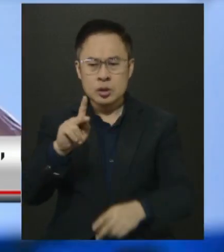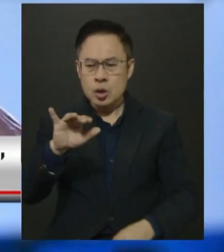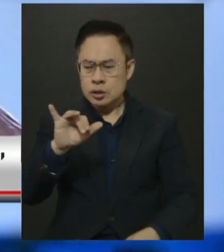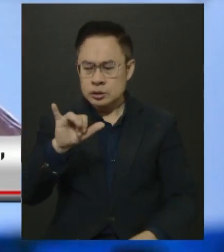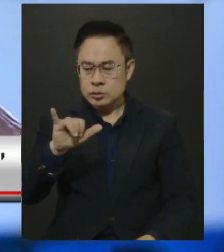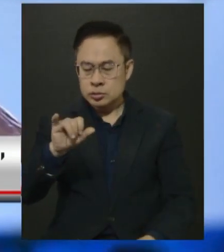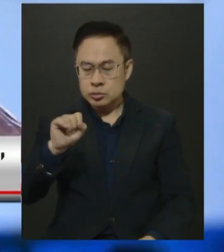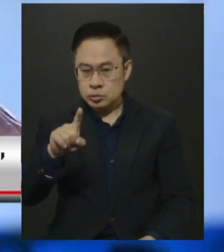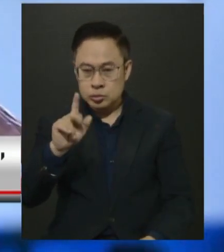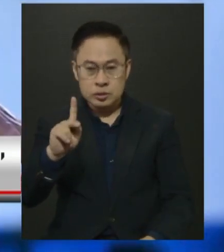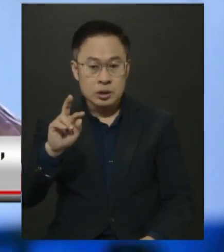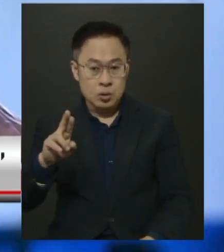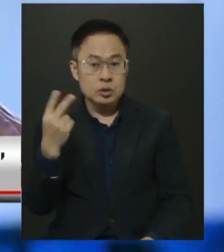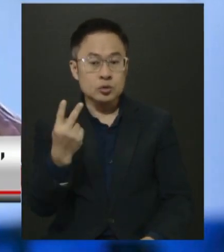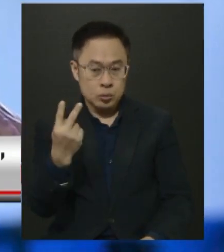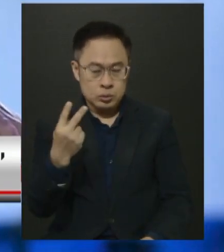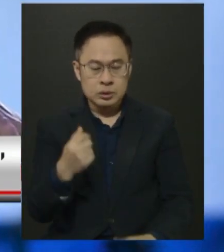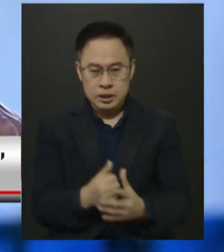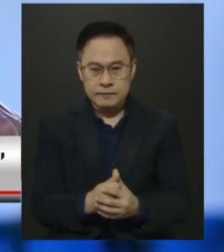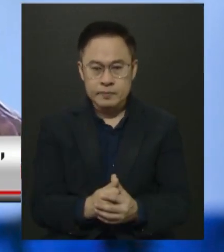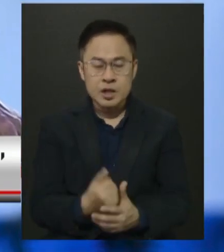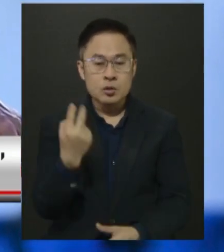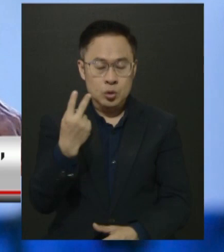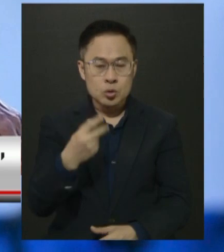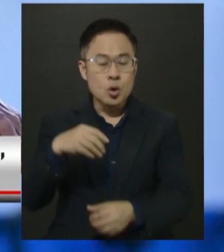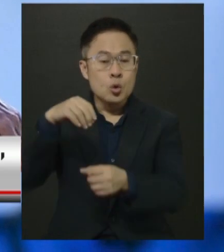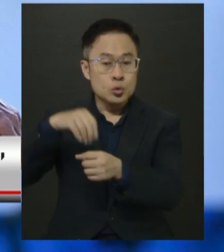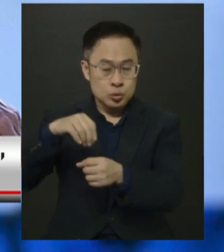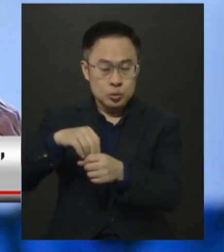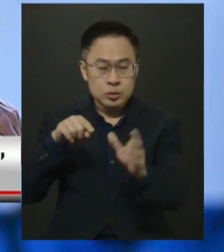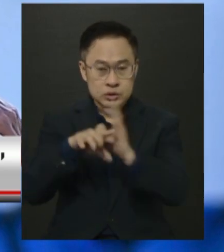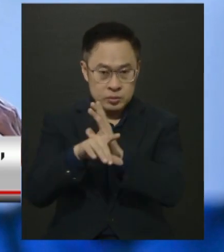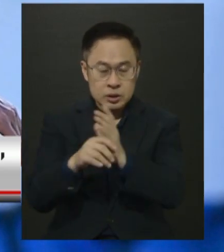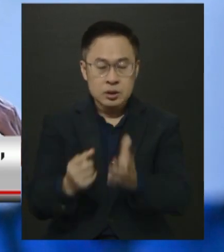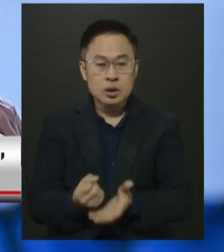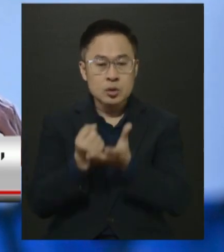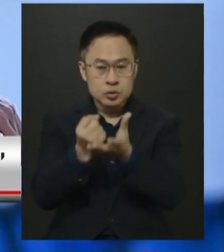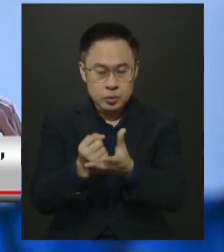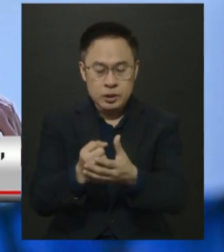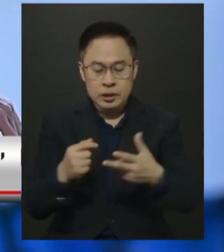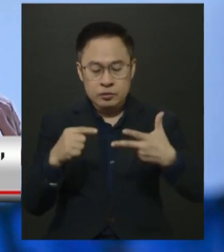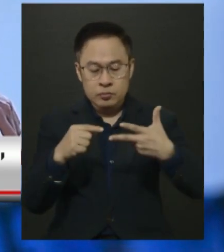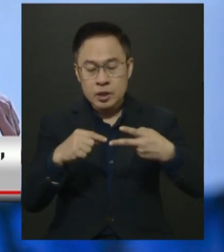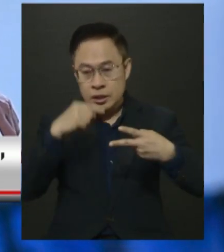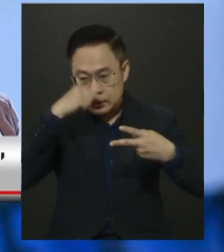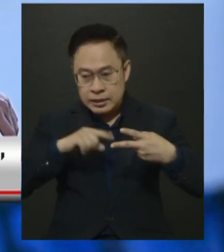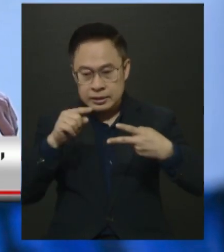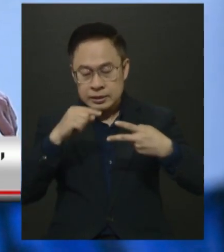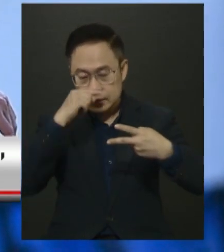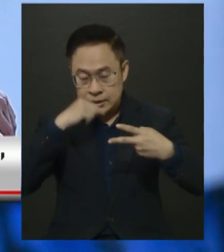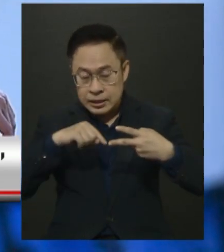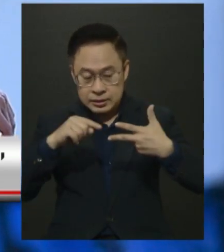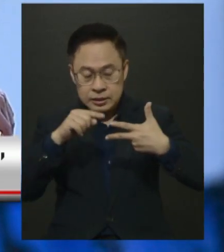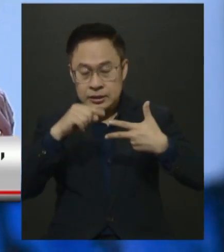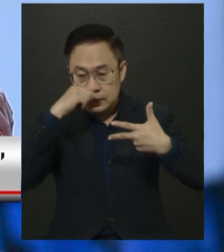ม ก็ถือว่าต้องชื่นชมทางชลบุรีที่คือถ้ามีชานรงค์กับยศกรอยู่ในทีมชลบุรีเพื่อช่วยใหขึ้นชั้นไทยลีก2เนี่ยอันนี้สบายมากเพราะว่าเข